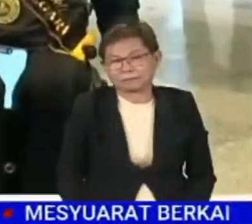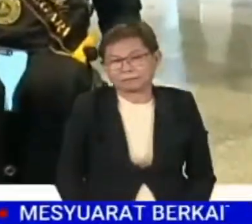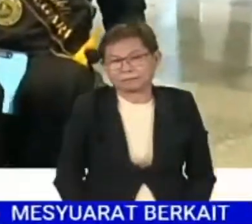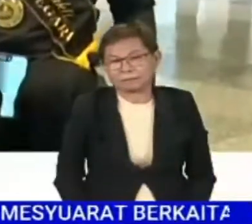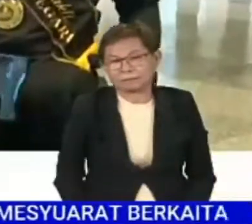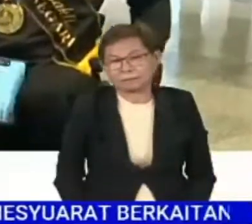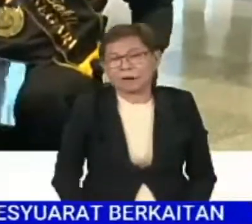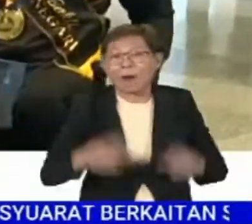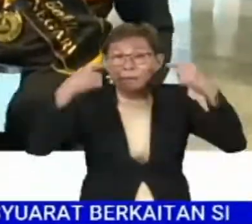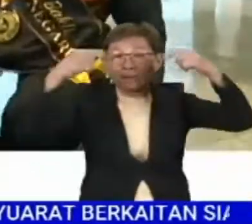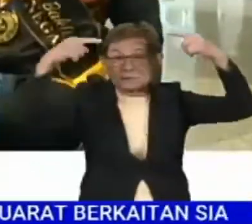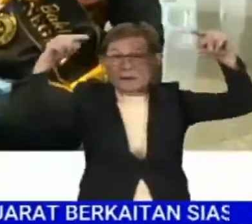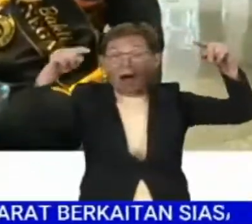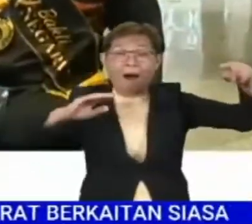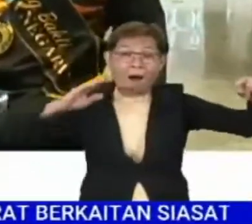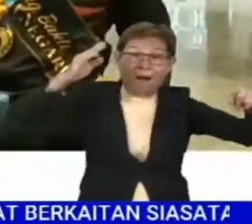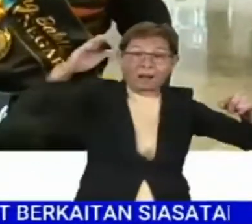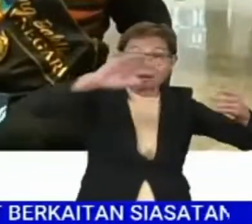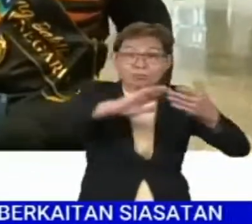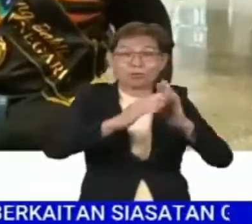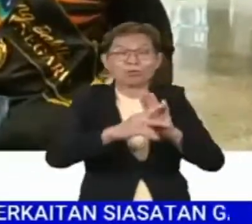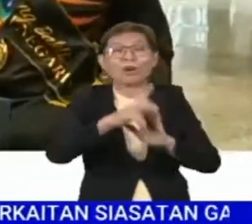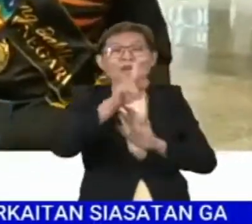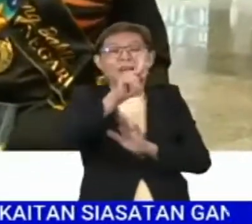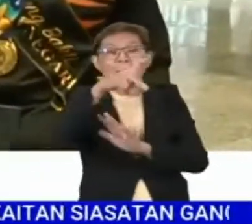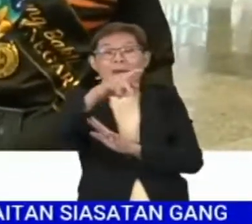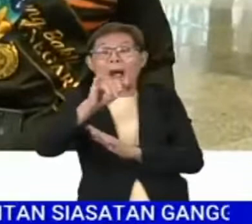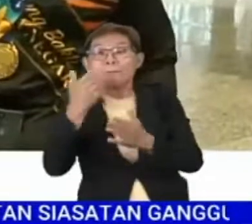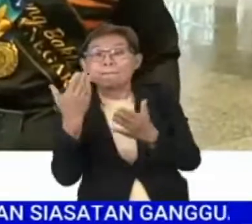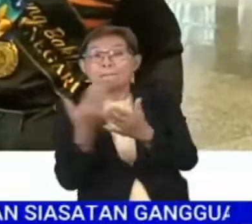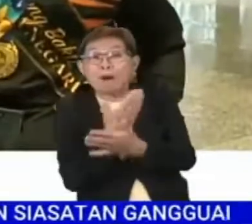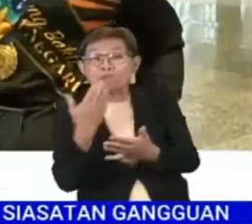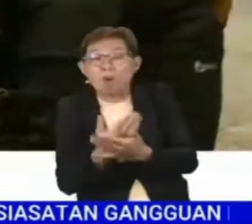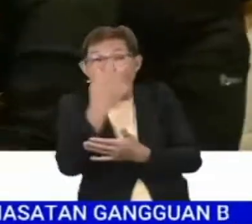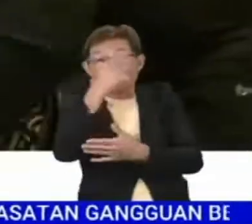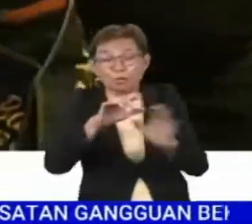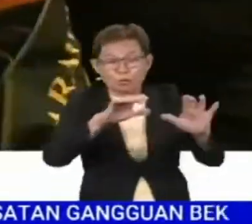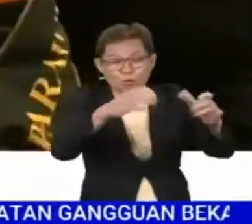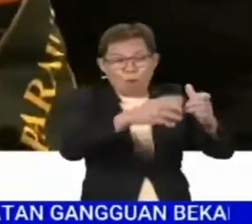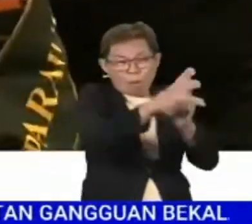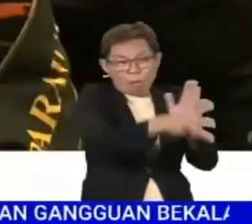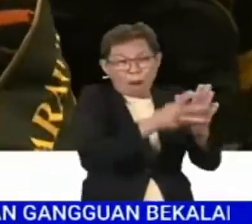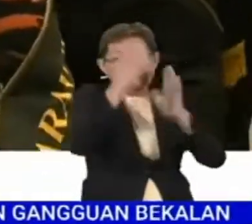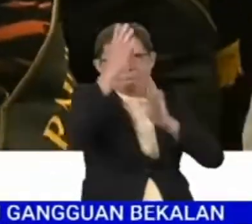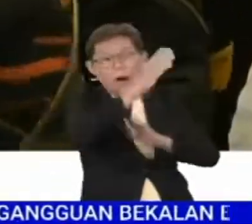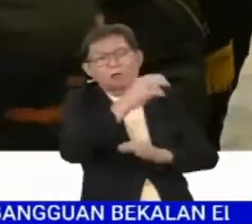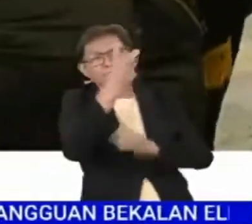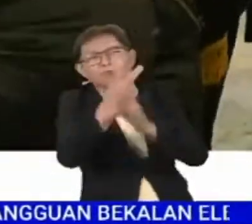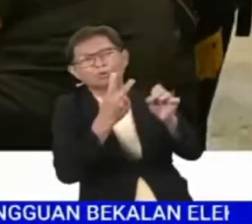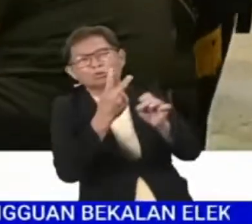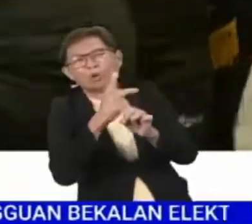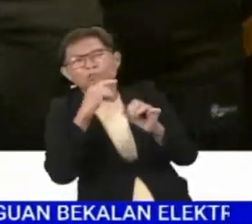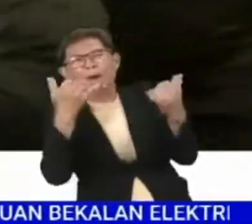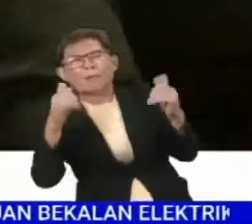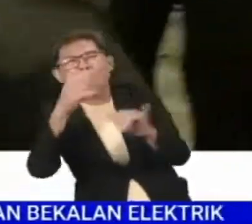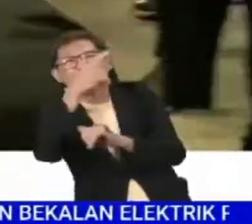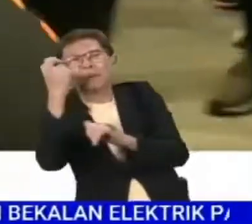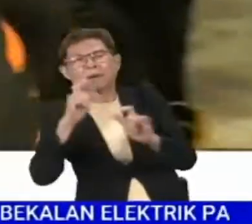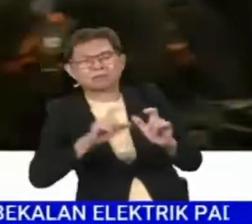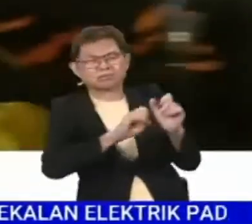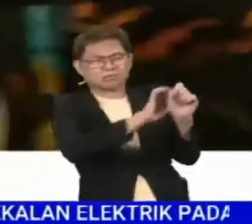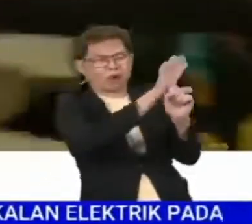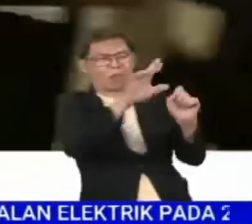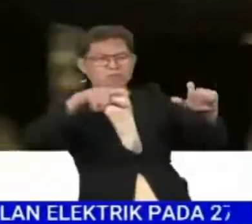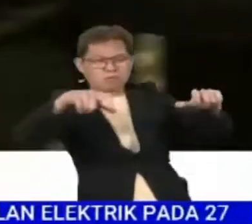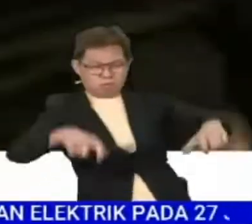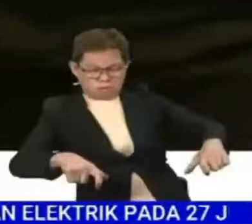Hai menurutnya pencapaian ini juga bakal menjadi penanda arasseo haru buat caution para degara meskipun 2 tahun tidak bereaksi Eko ratkovic